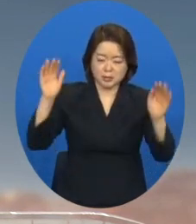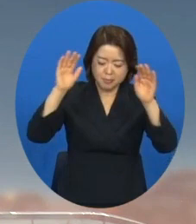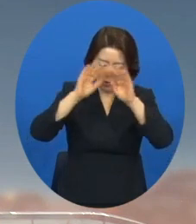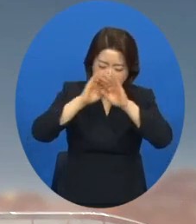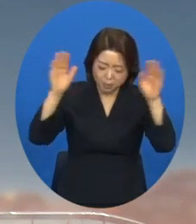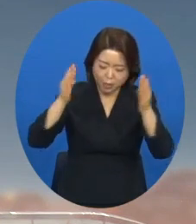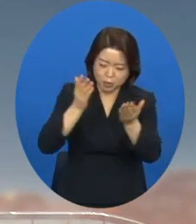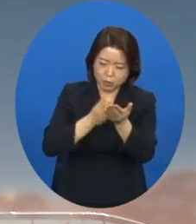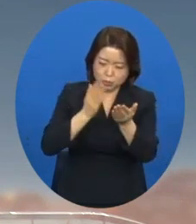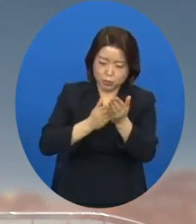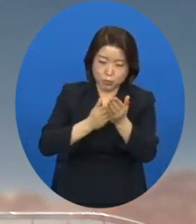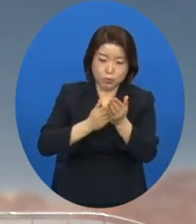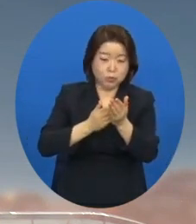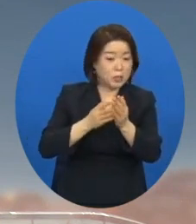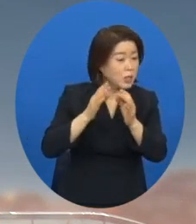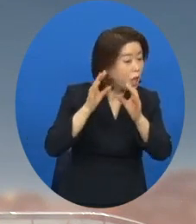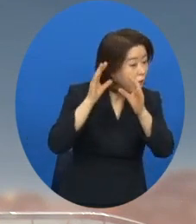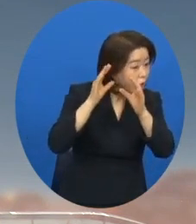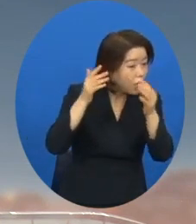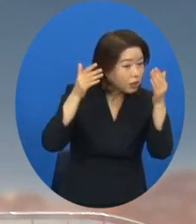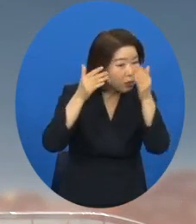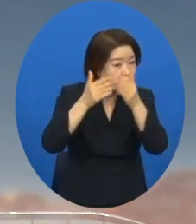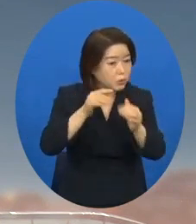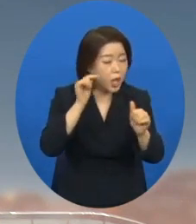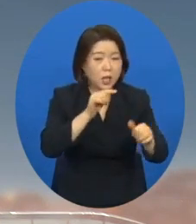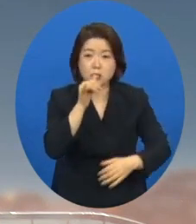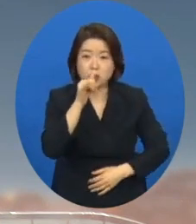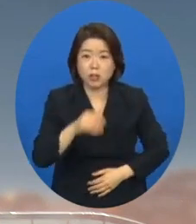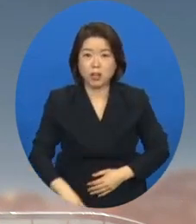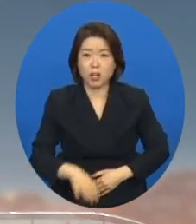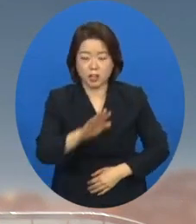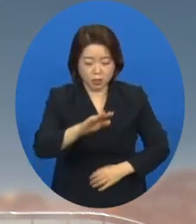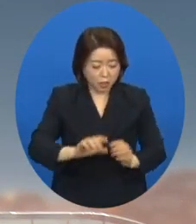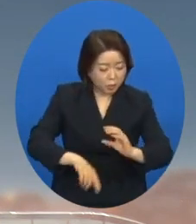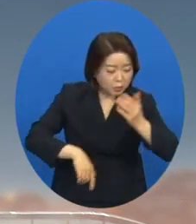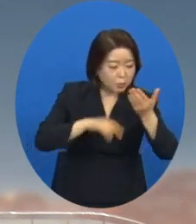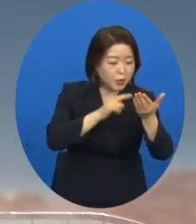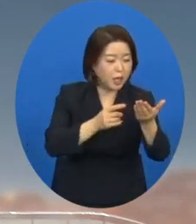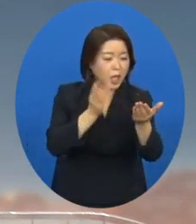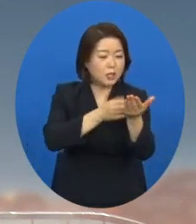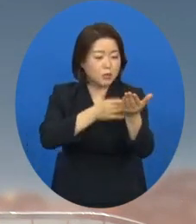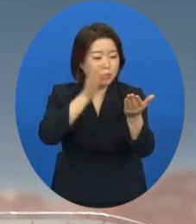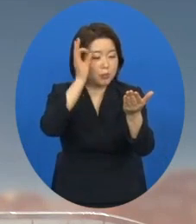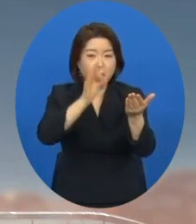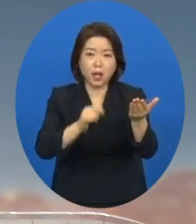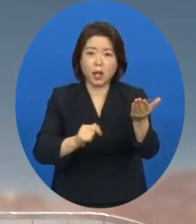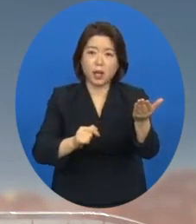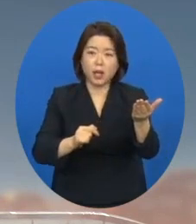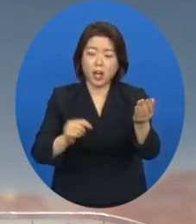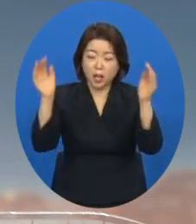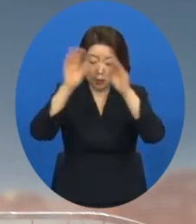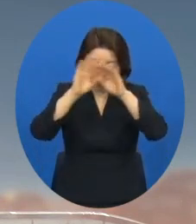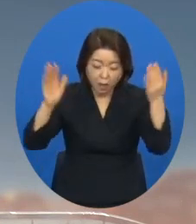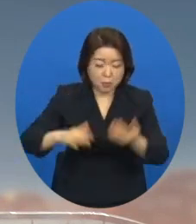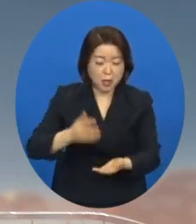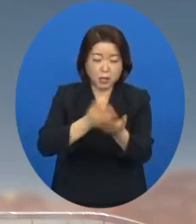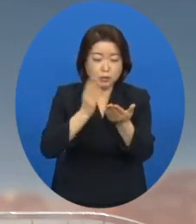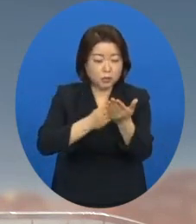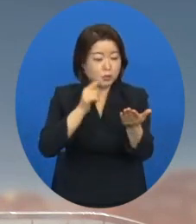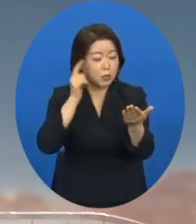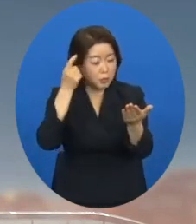뉴스를 묵상해라 하셨습니까? 야, 자나깨나 너 스마트폰 꺼내서 뉴스를 좀 봐라. 어? 주야로 뉴스를